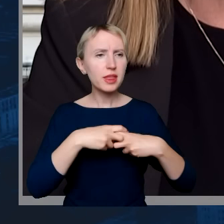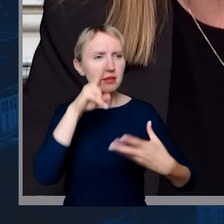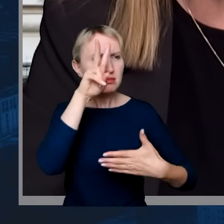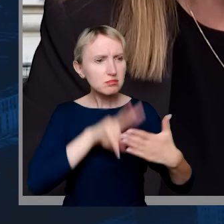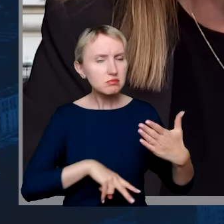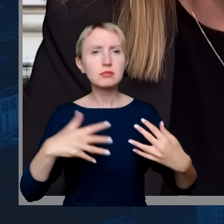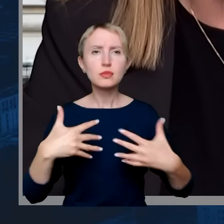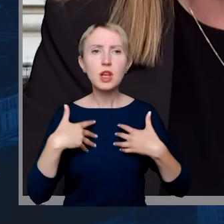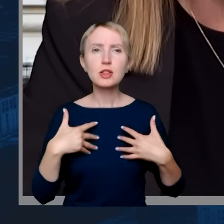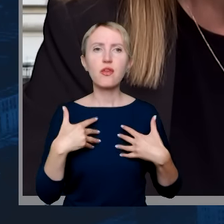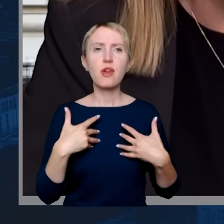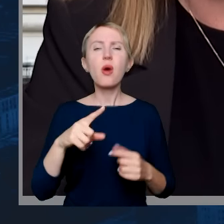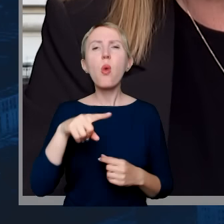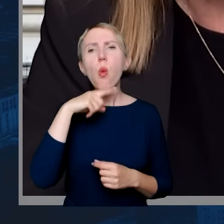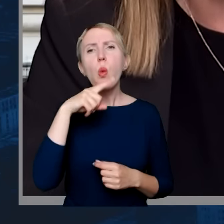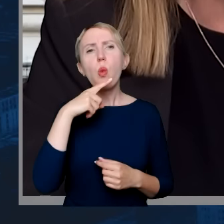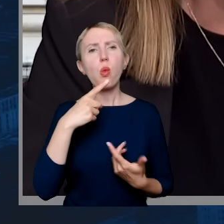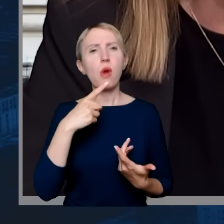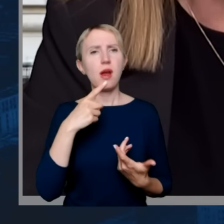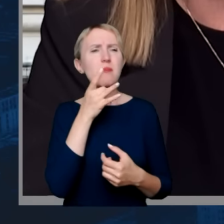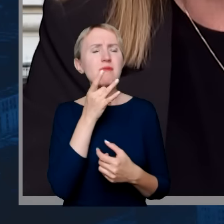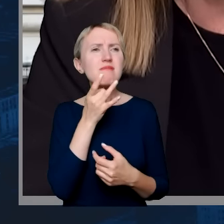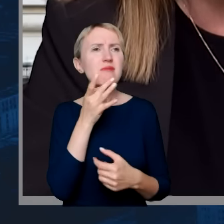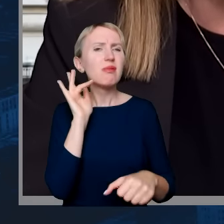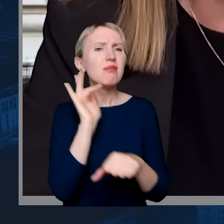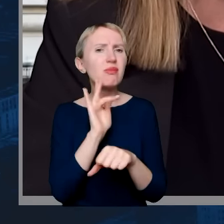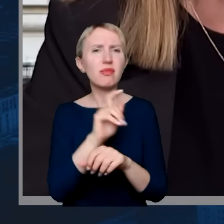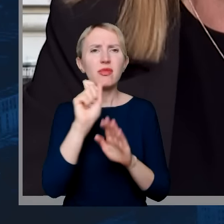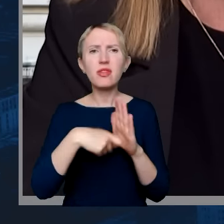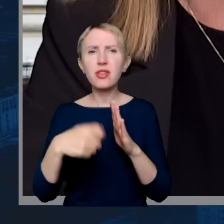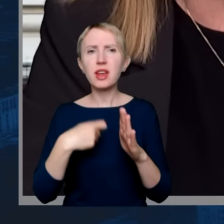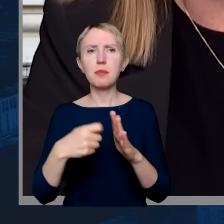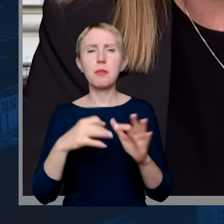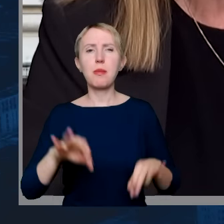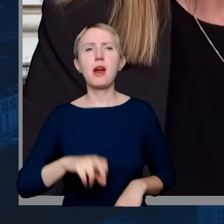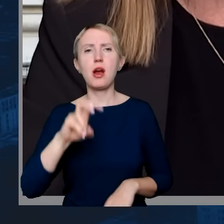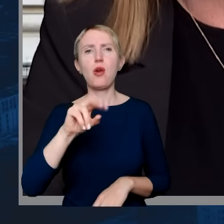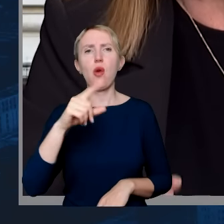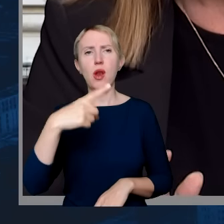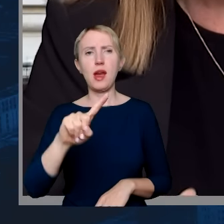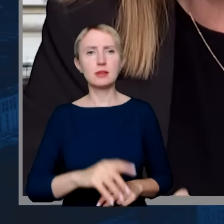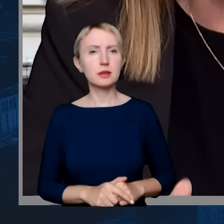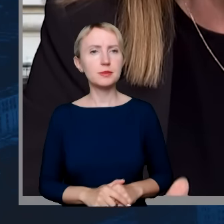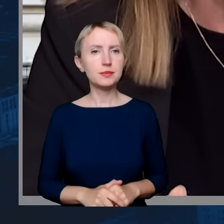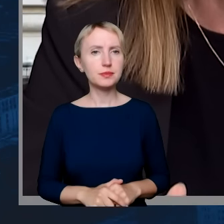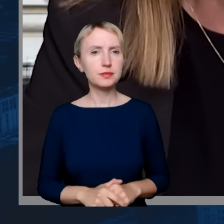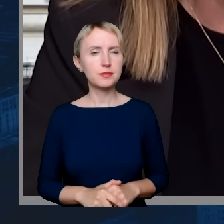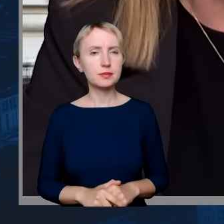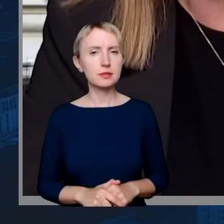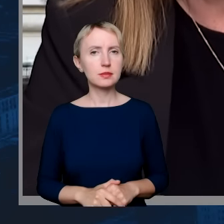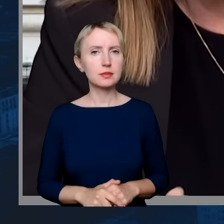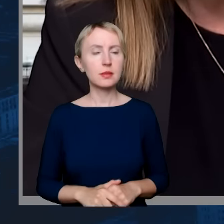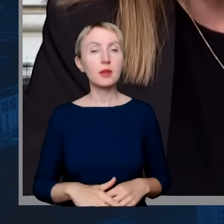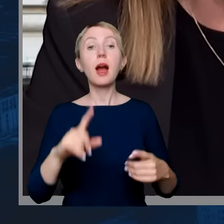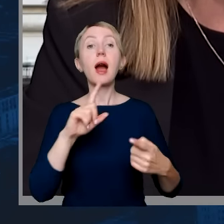przeżywali ten kłamliwy, oszczerczy, obrzydliwy film pani Holland i gdzie byli